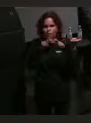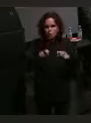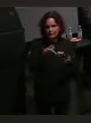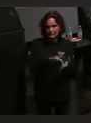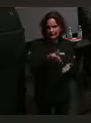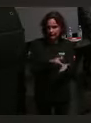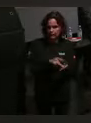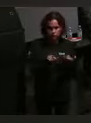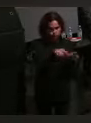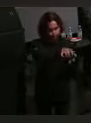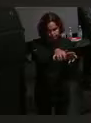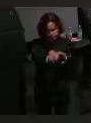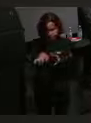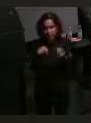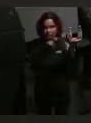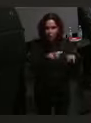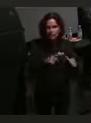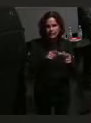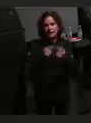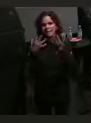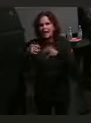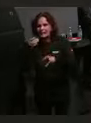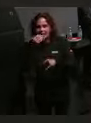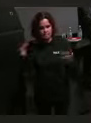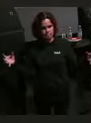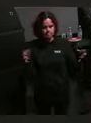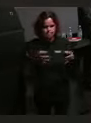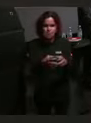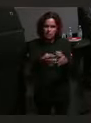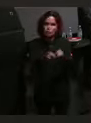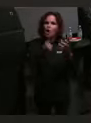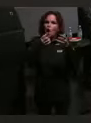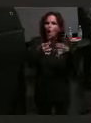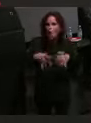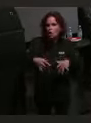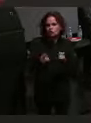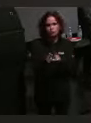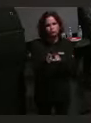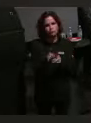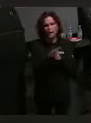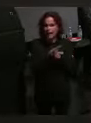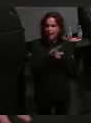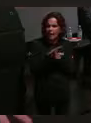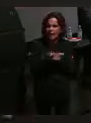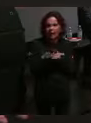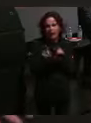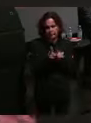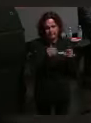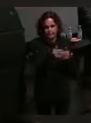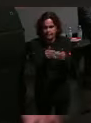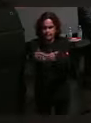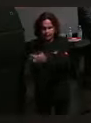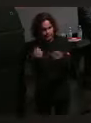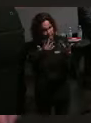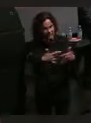samler forskning og næringsliv sammen om å løse de helt tett på virksomheten problemstillingene,